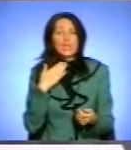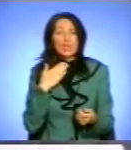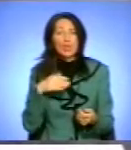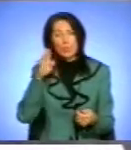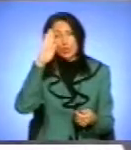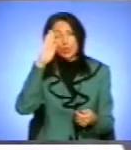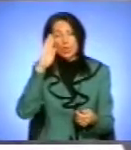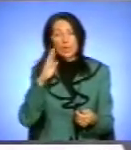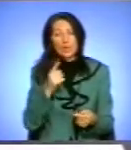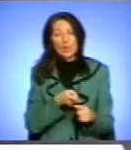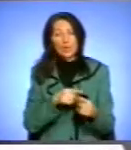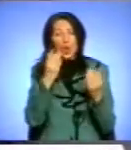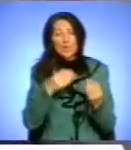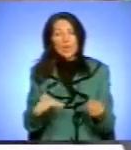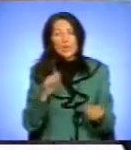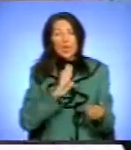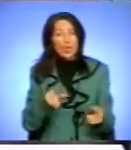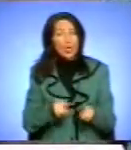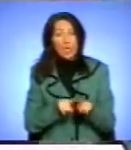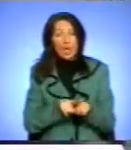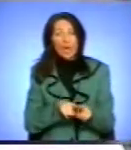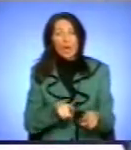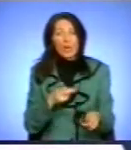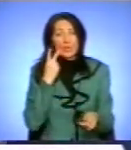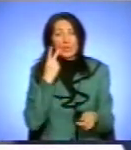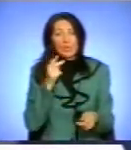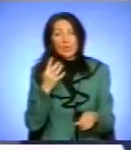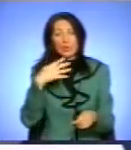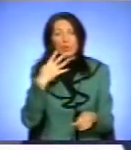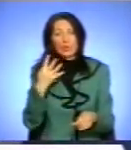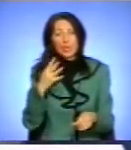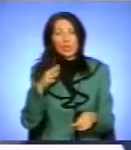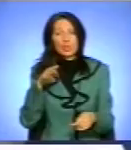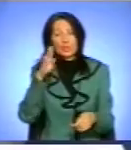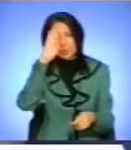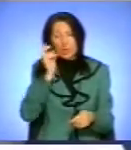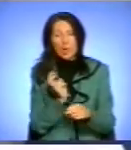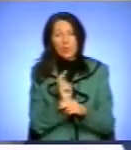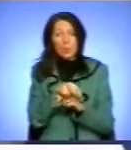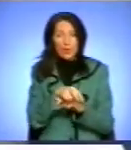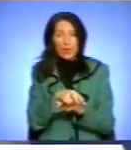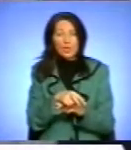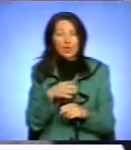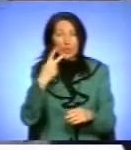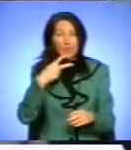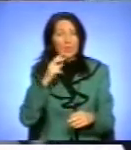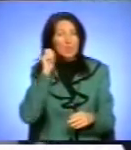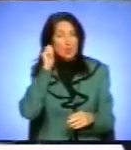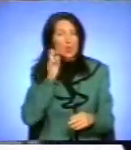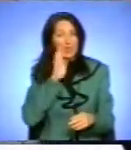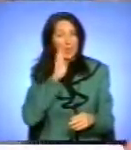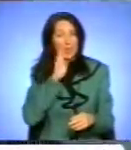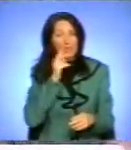потерпілому. Того дня усе було як завжди. 44-річний сусід прийшов у гості до 20-річної молодиці з двома пляшками оковитою та